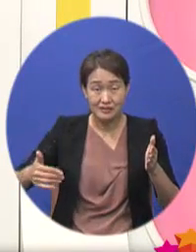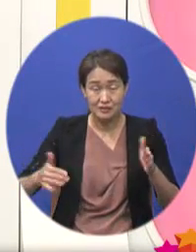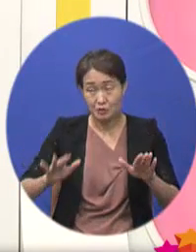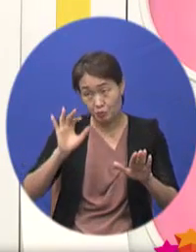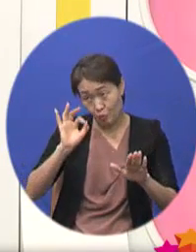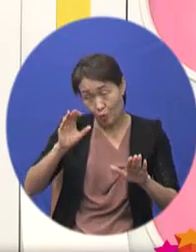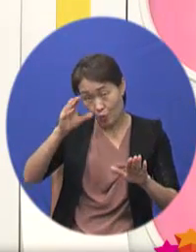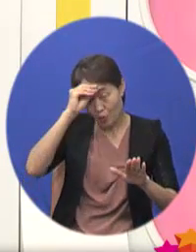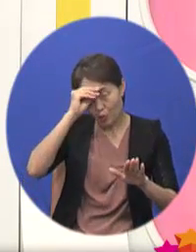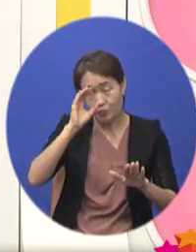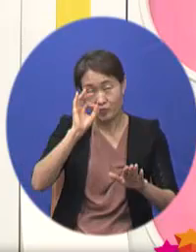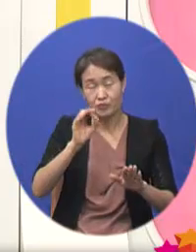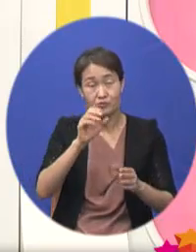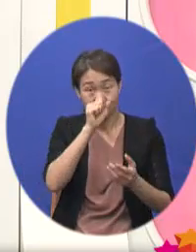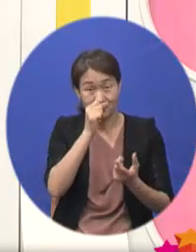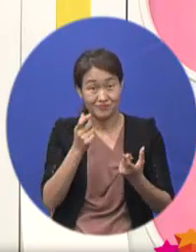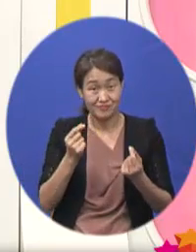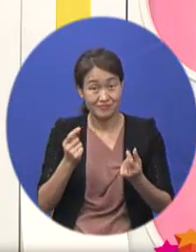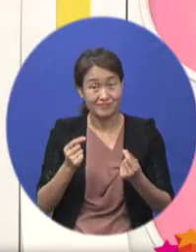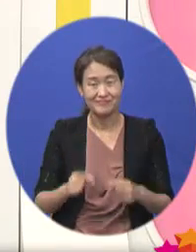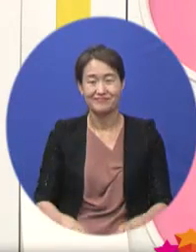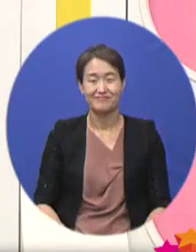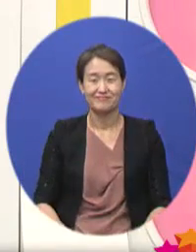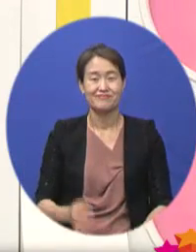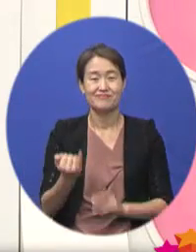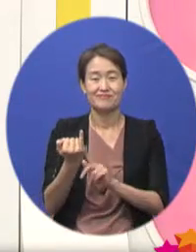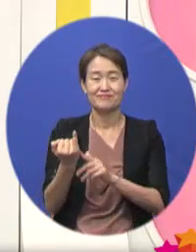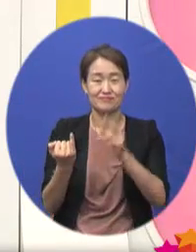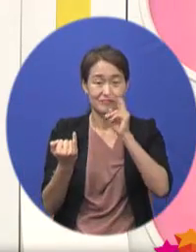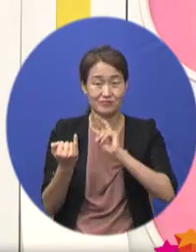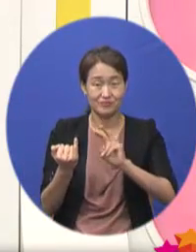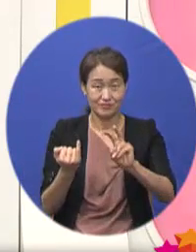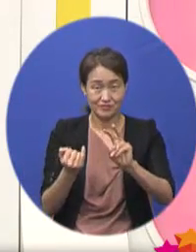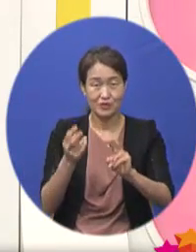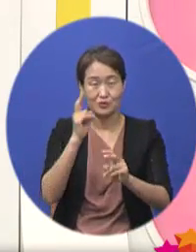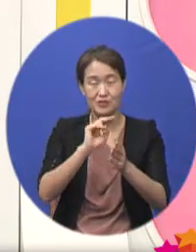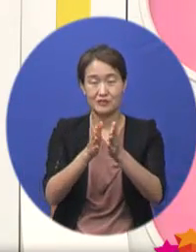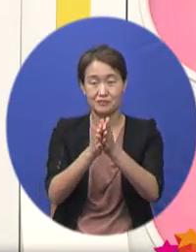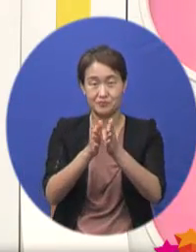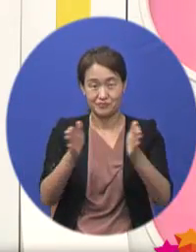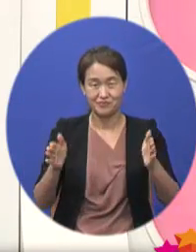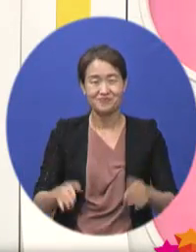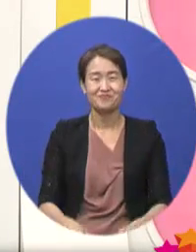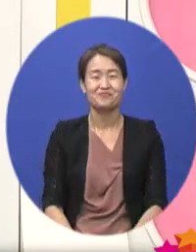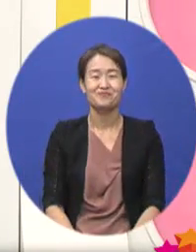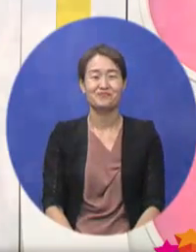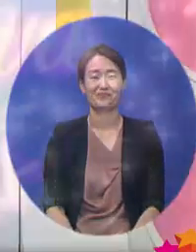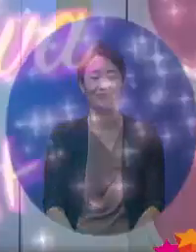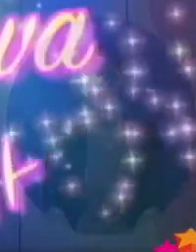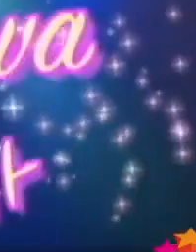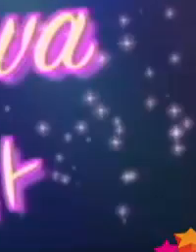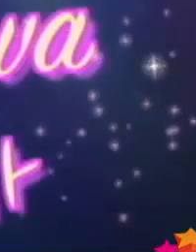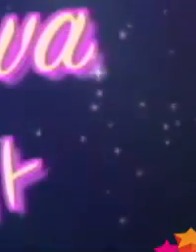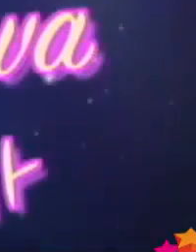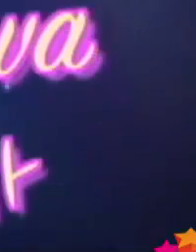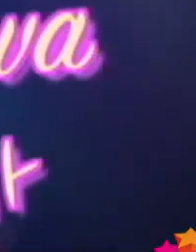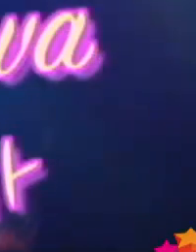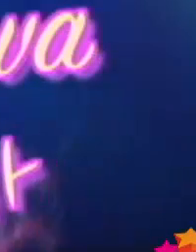따라 부르시면 되는 거예요. 이때 예. 자, 길정화가 부릅니다. 당신의 여자 뮤직 스타트.